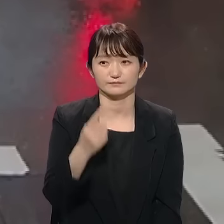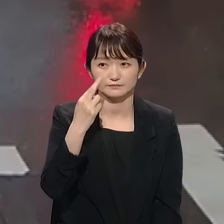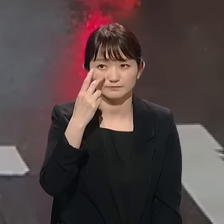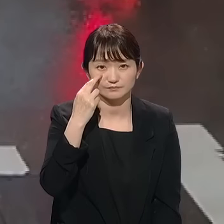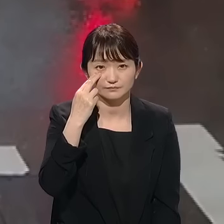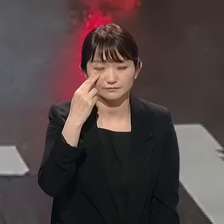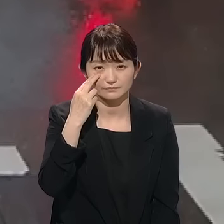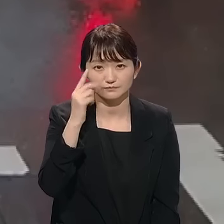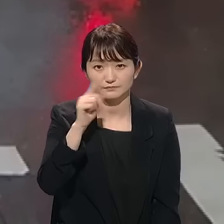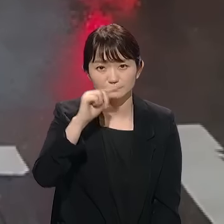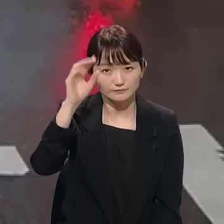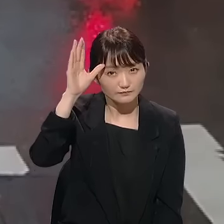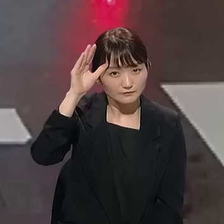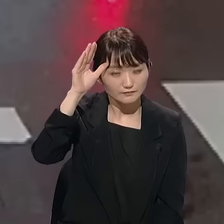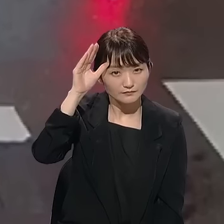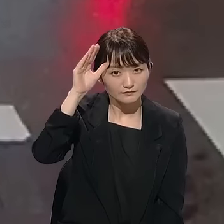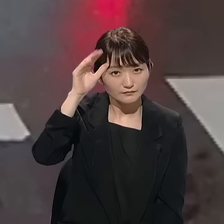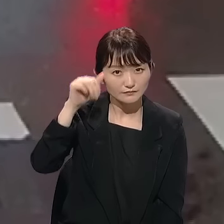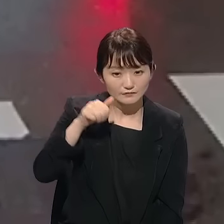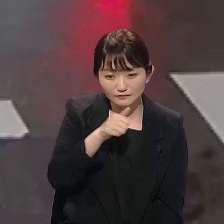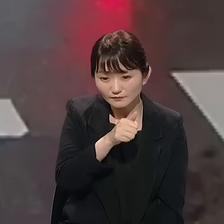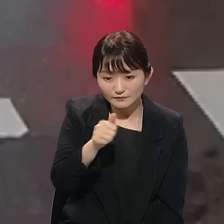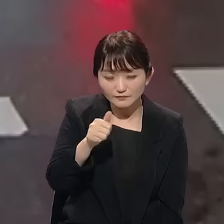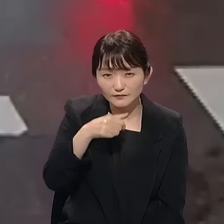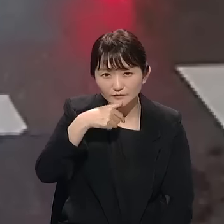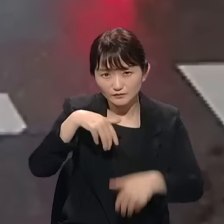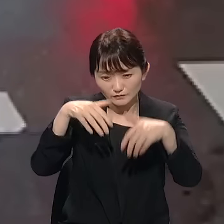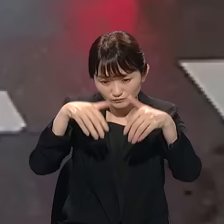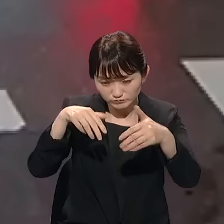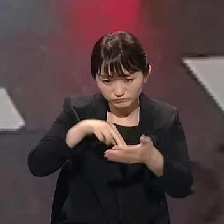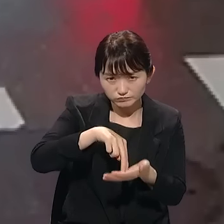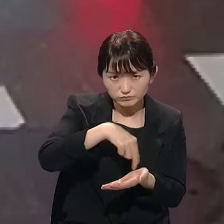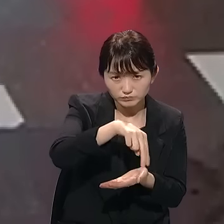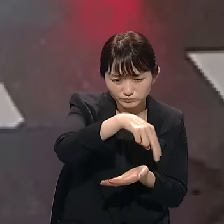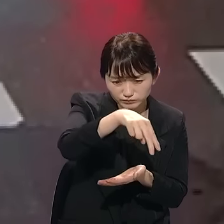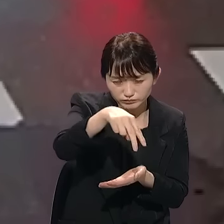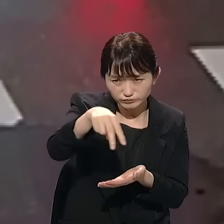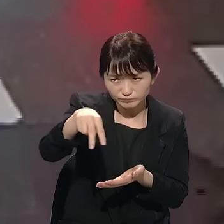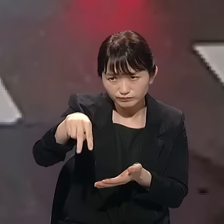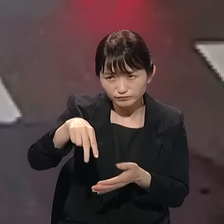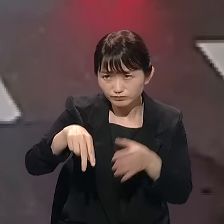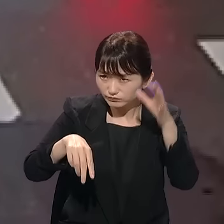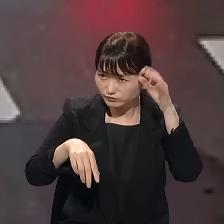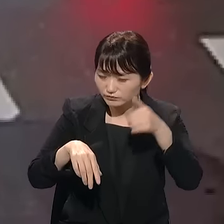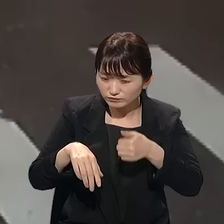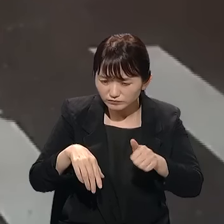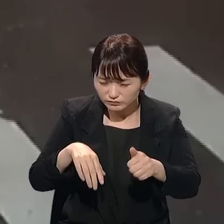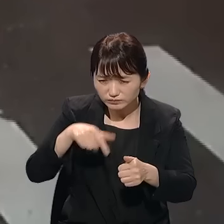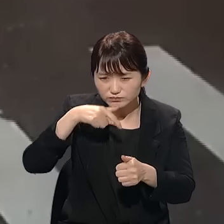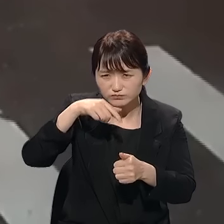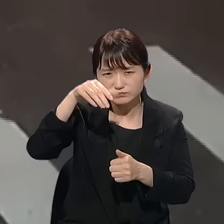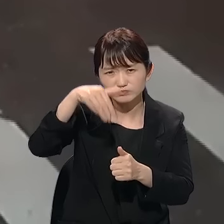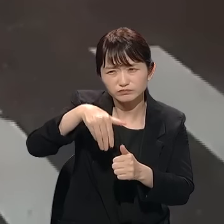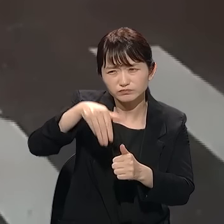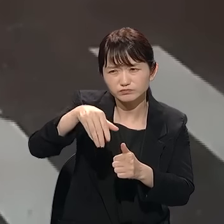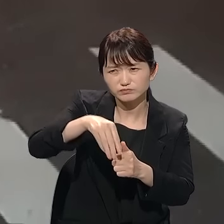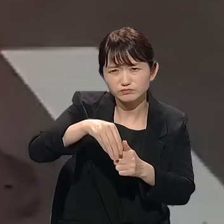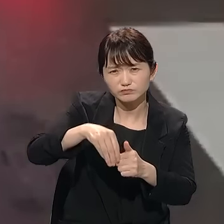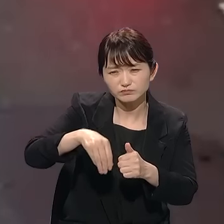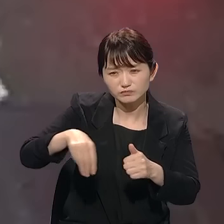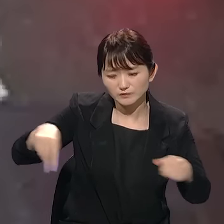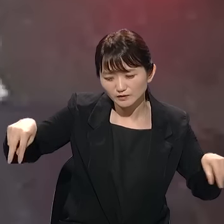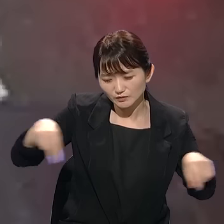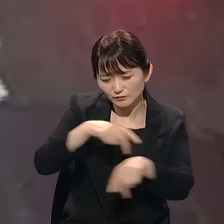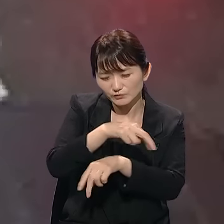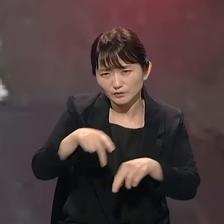미국입니다. 한 강아지가 비가 오는 날 길을 헤매고 있는데요. 이미 쫄딱 젖은 상태로 횡단보도를 가로지르고 있습니다. 게다가